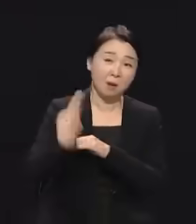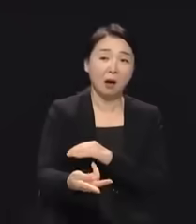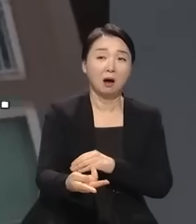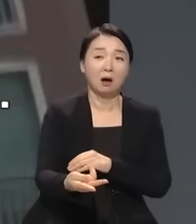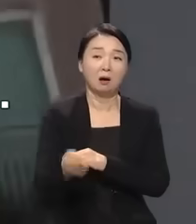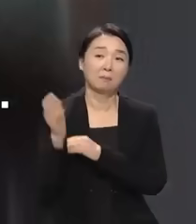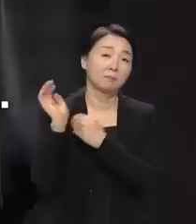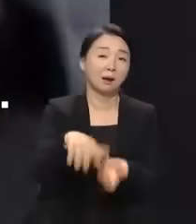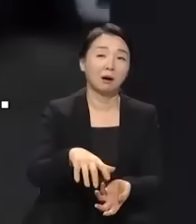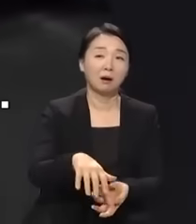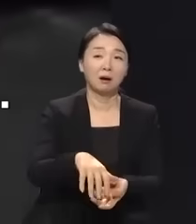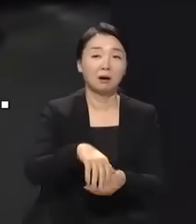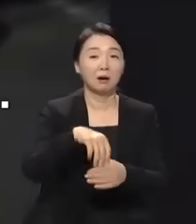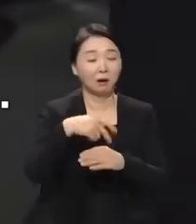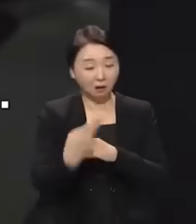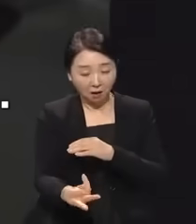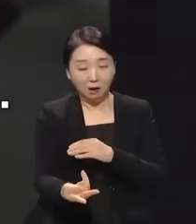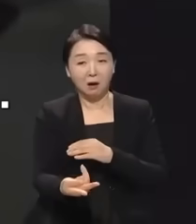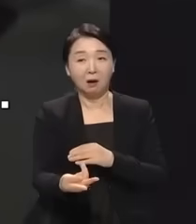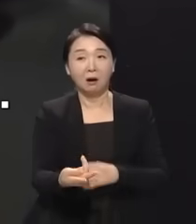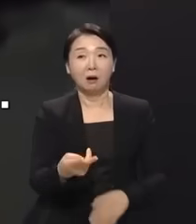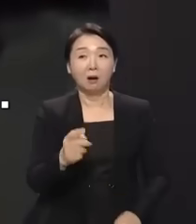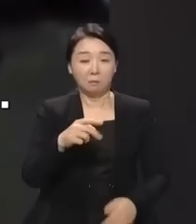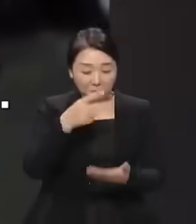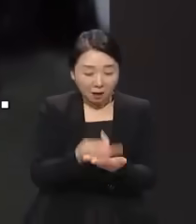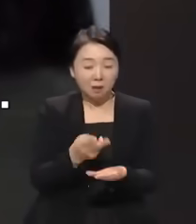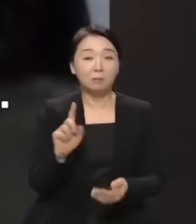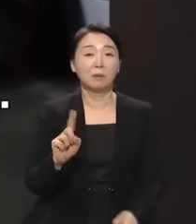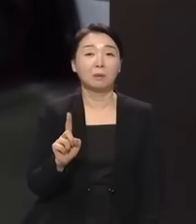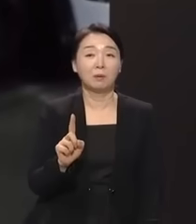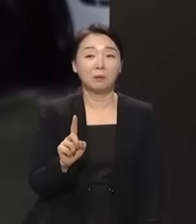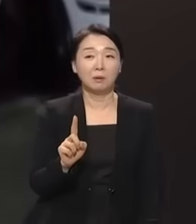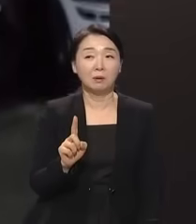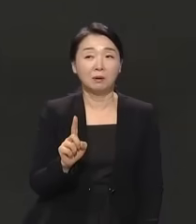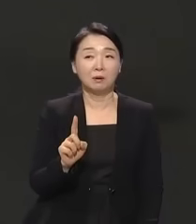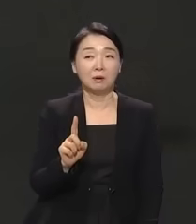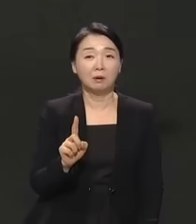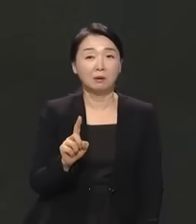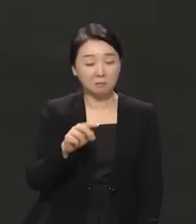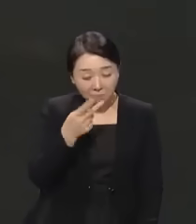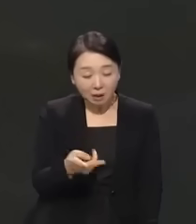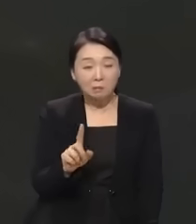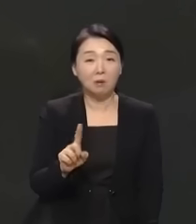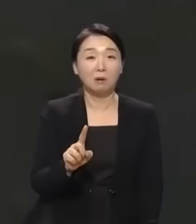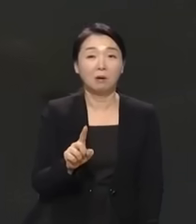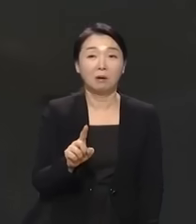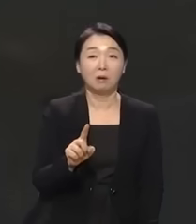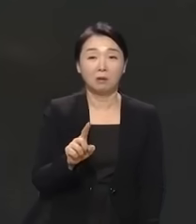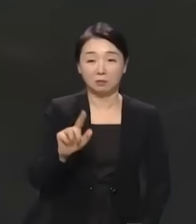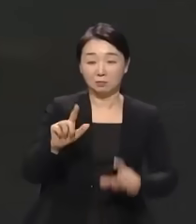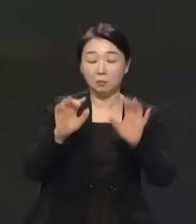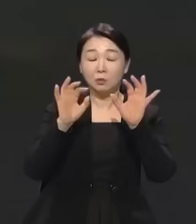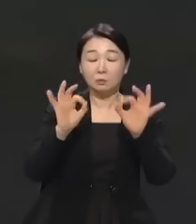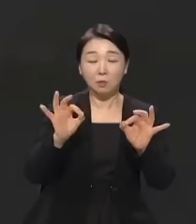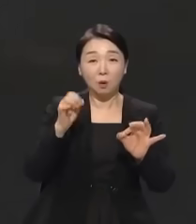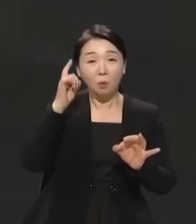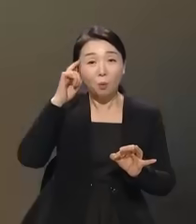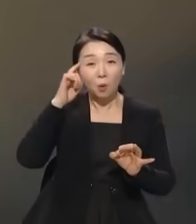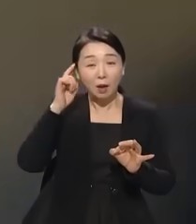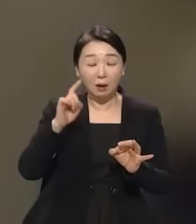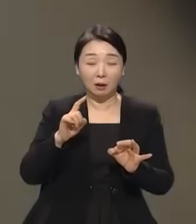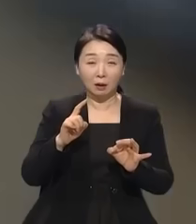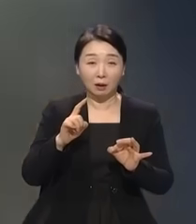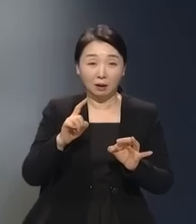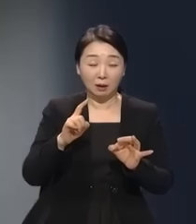어 아니 이거 뭐야 이거 뭐가 떨어졌어 어 아니 이거 뭐예요네 저게 지금 빨래 건조대 화분 의자